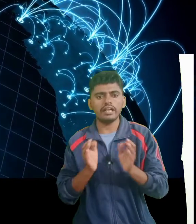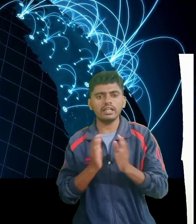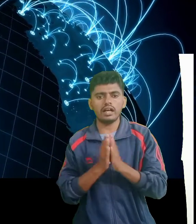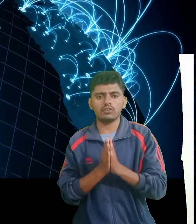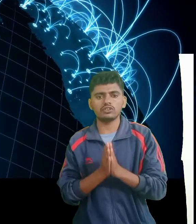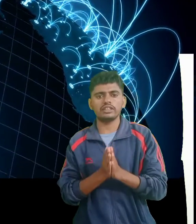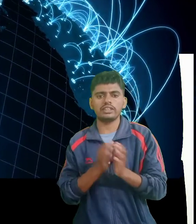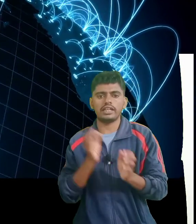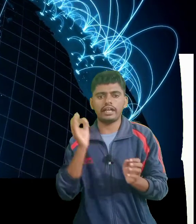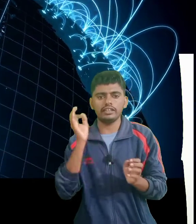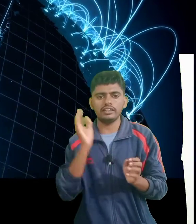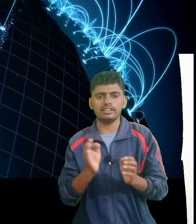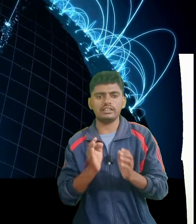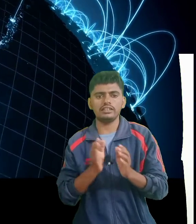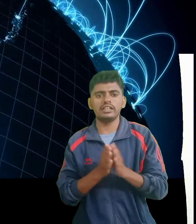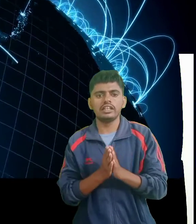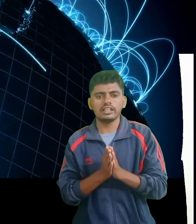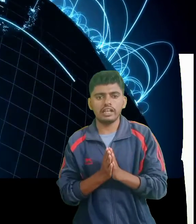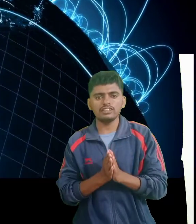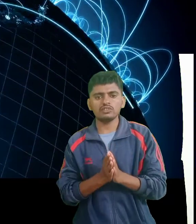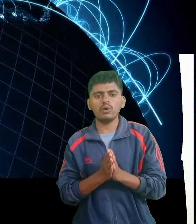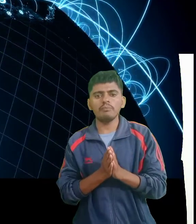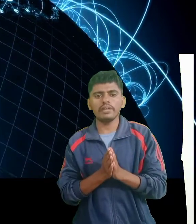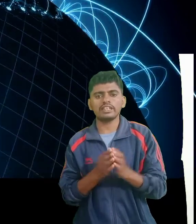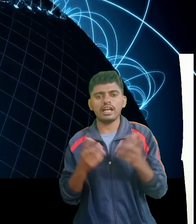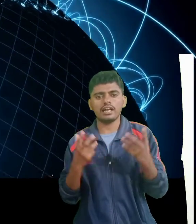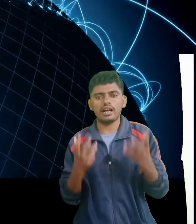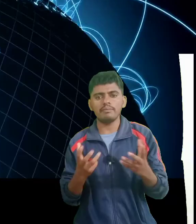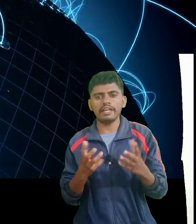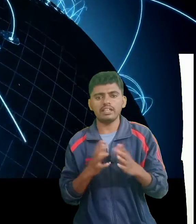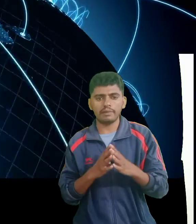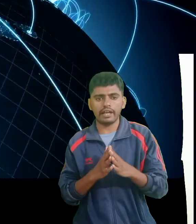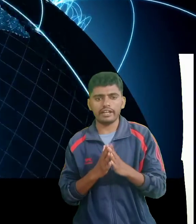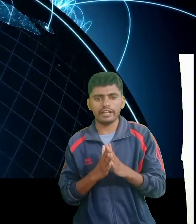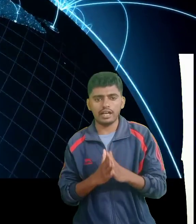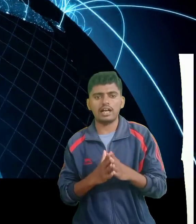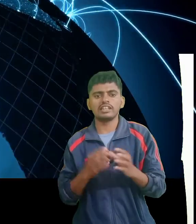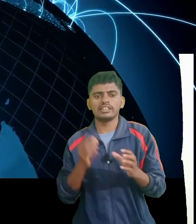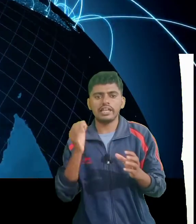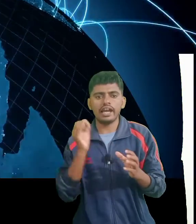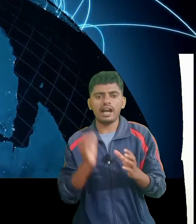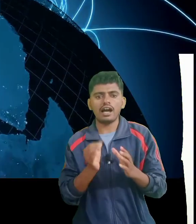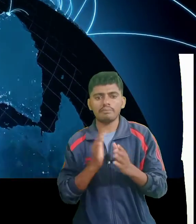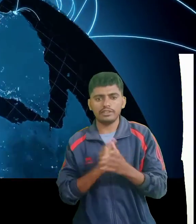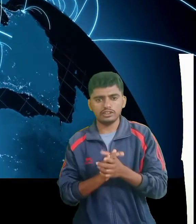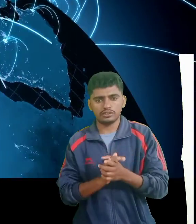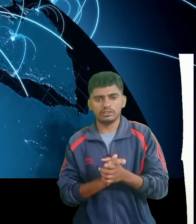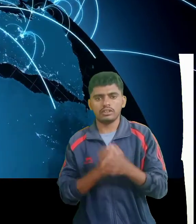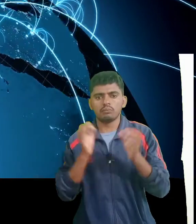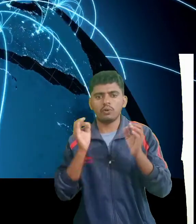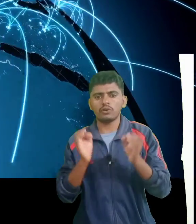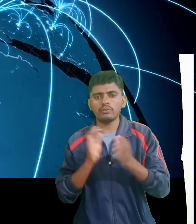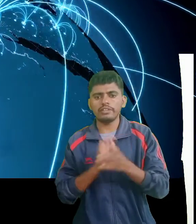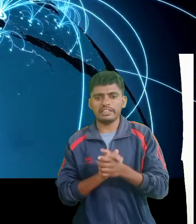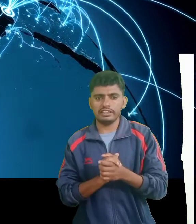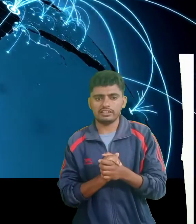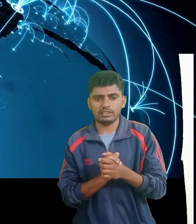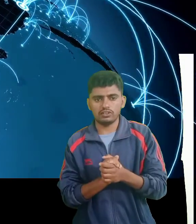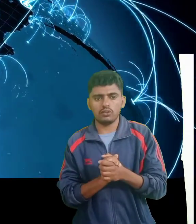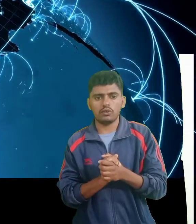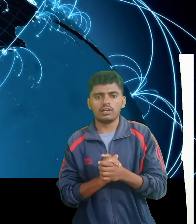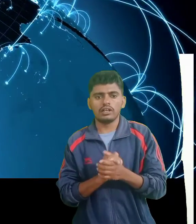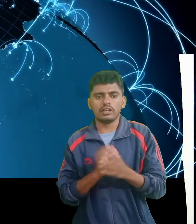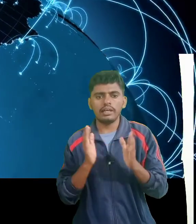वेव हमारी आंखों से दिखाई नहीं देती। टेलीस्कोप में क्या काम है इंफ्रारेड का, यह आप इस फोटो में